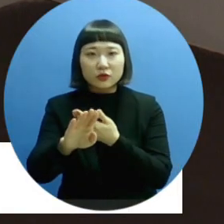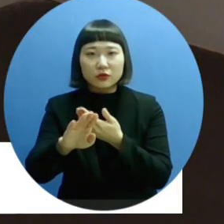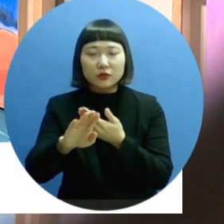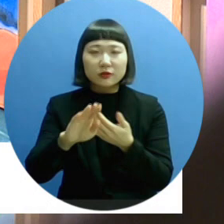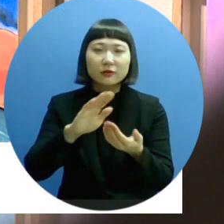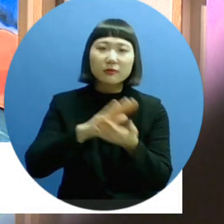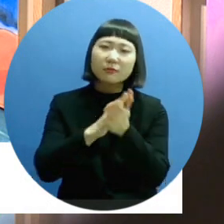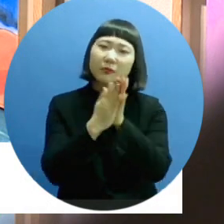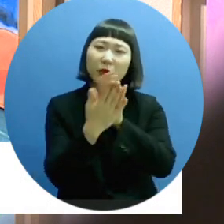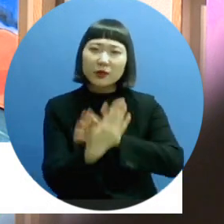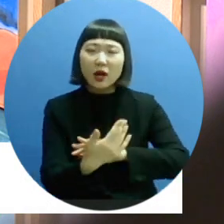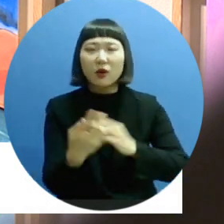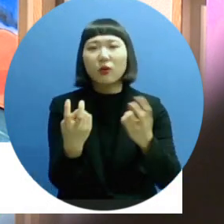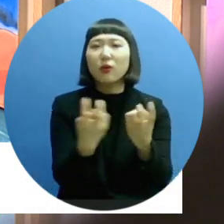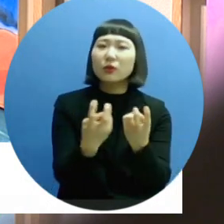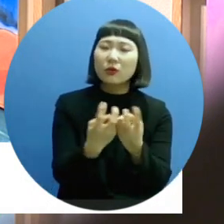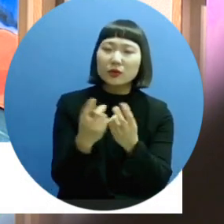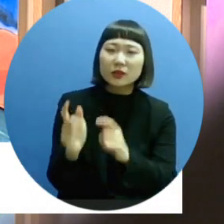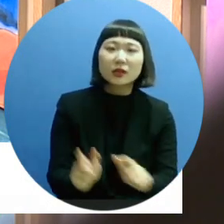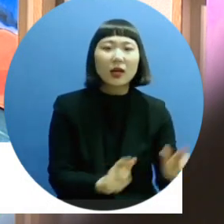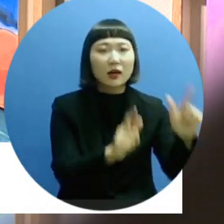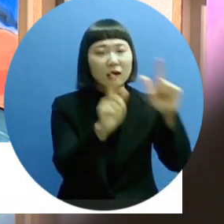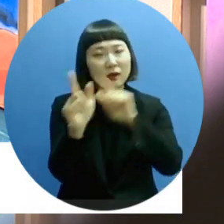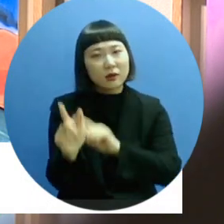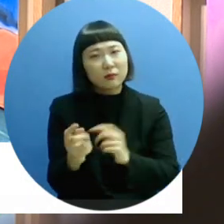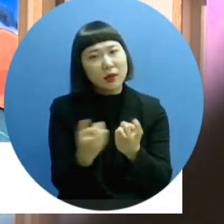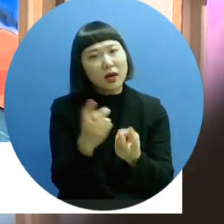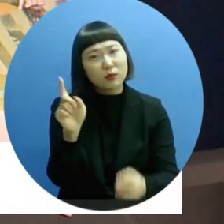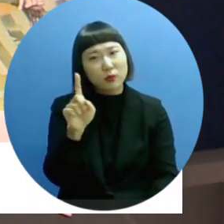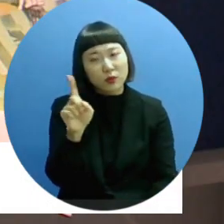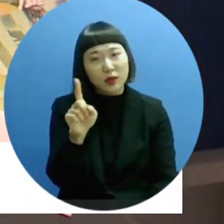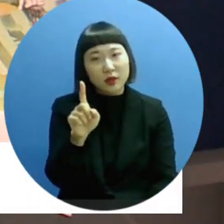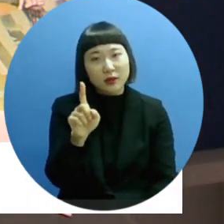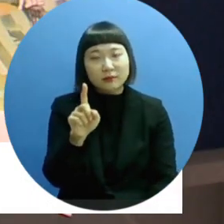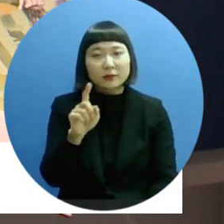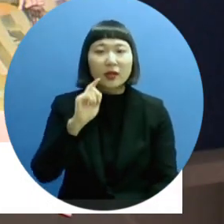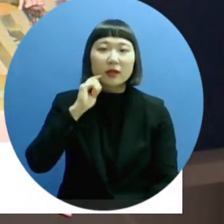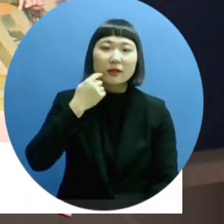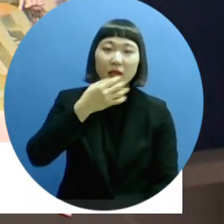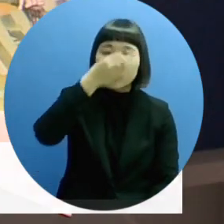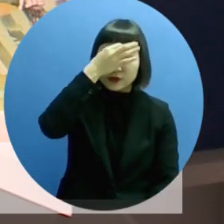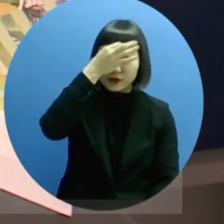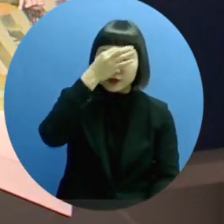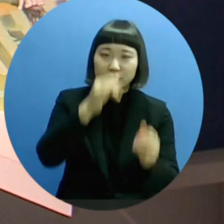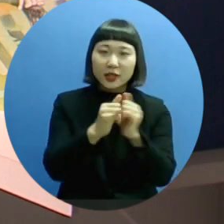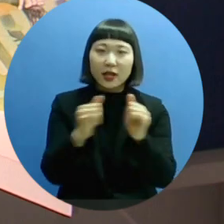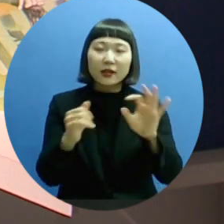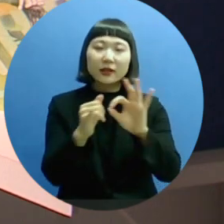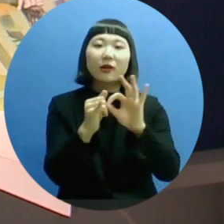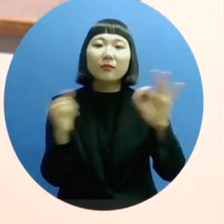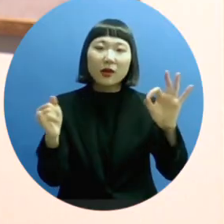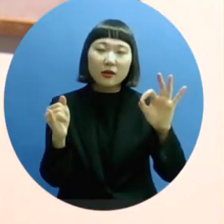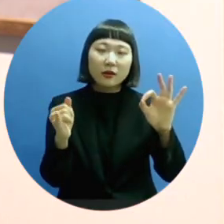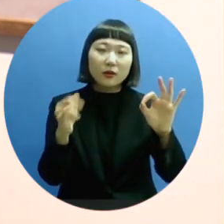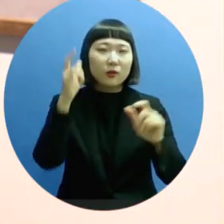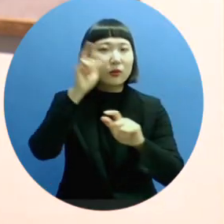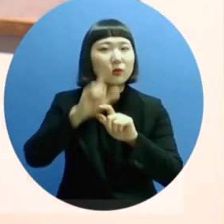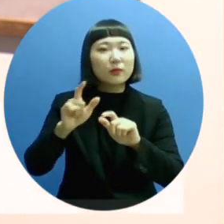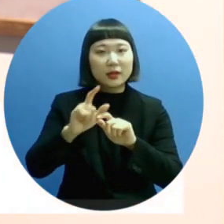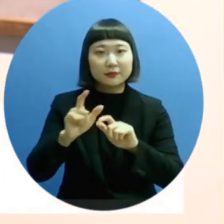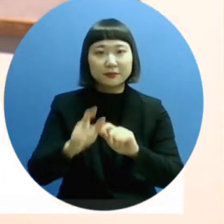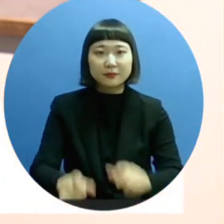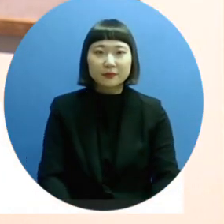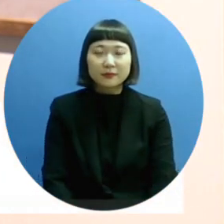세상에서 어떻게 살아갈 것인가에 대한 예술가 10인의 고민이 담겼습니다. 우리가 그